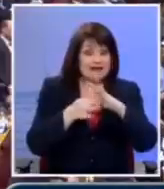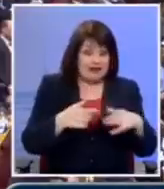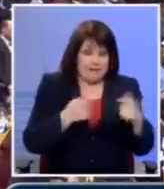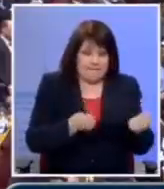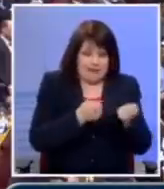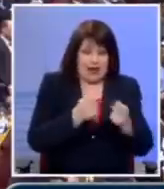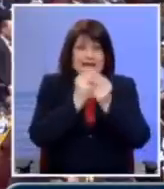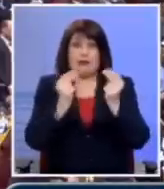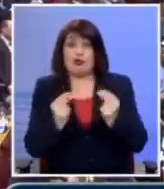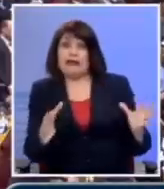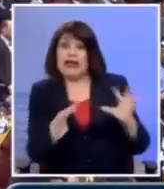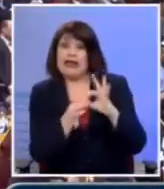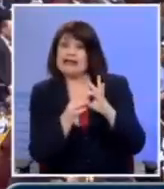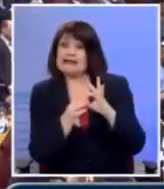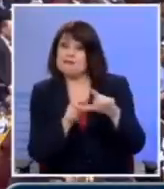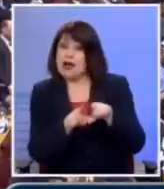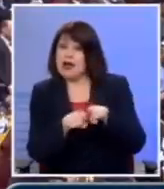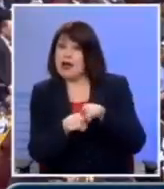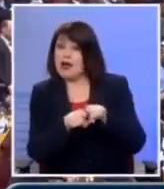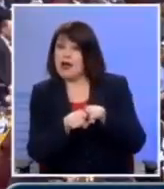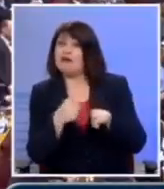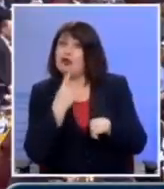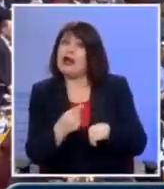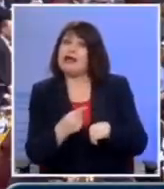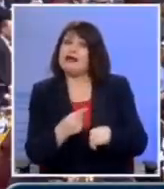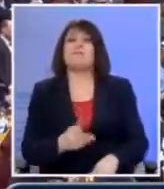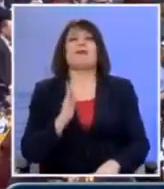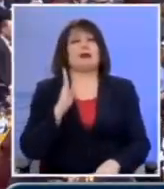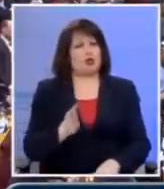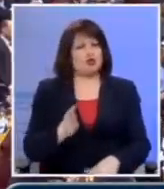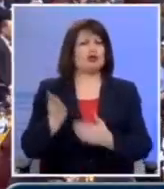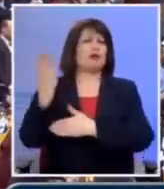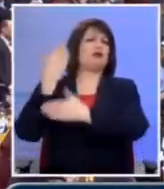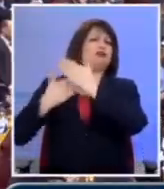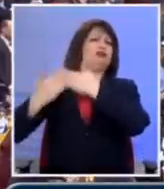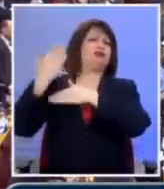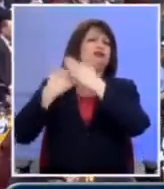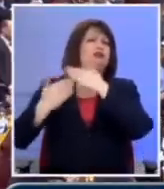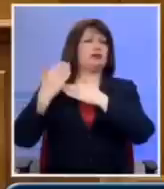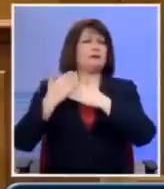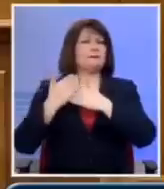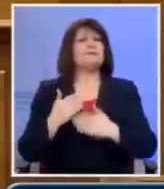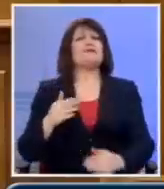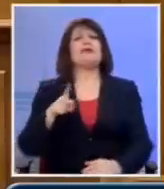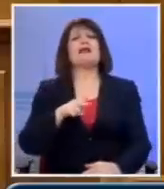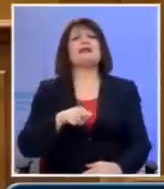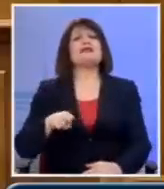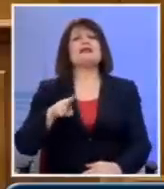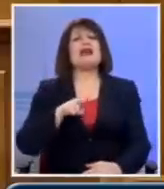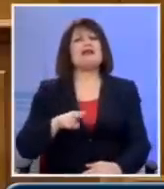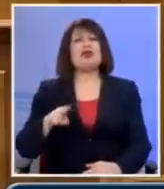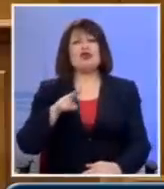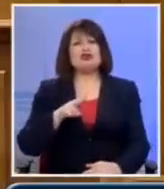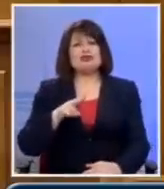και αποτελέσματος. Και θα μπορούσαμε έτσι να αναχθούμε ακόμα και στο ζεύγος των πρωτοπλάστων